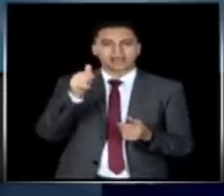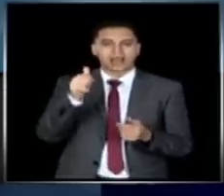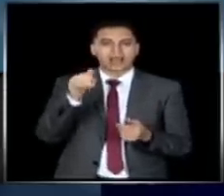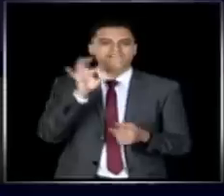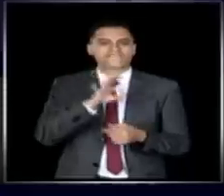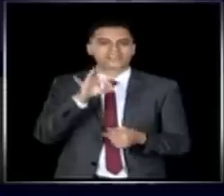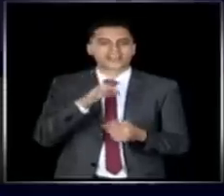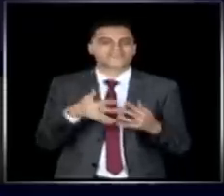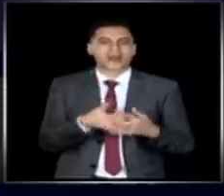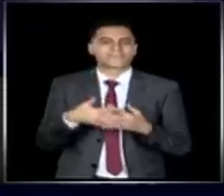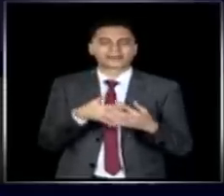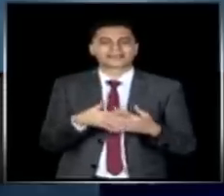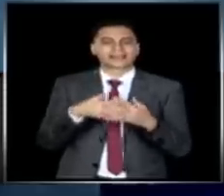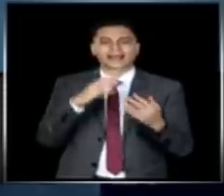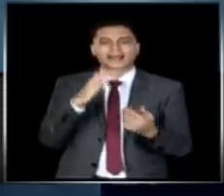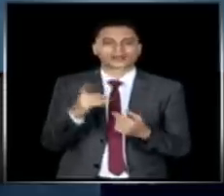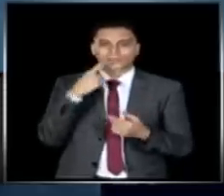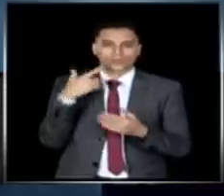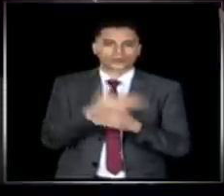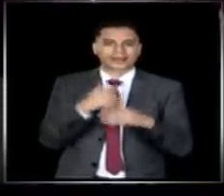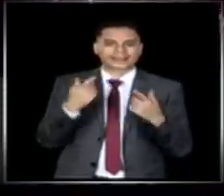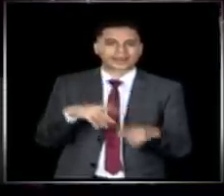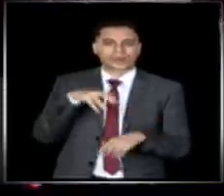بيرو. بيرو إجابة خاطئة،